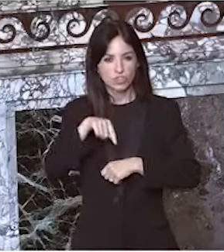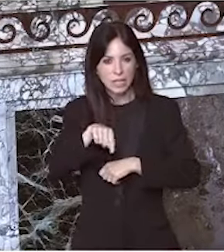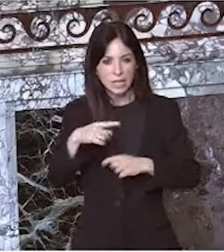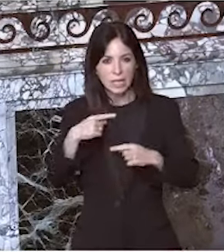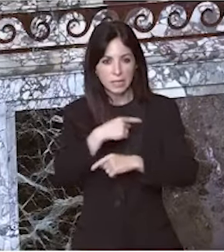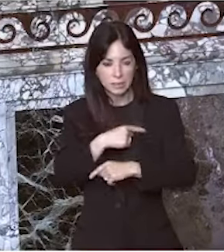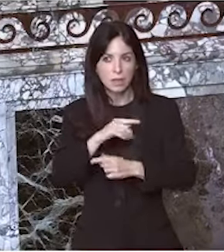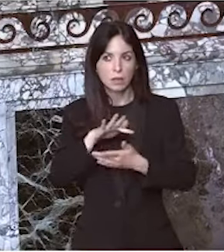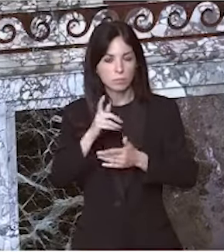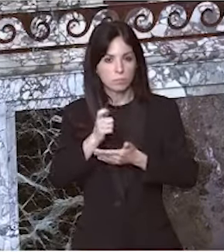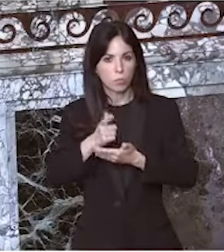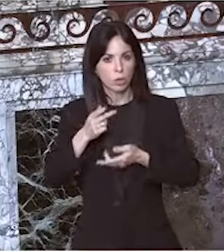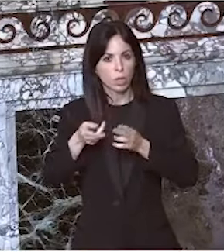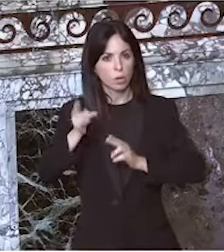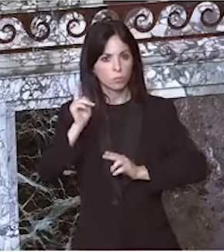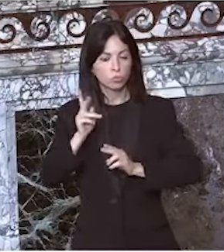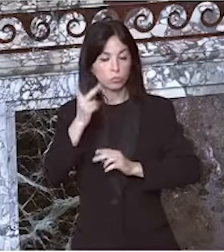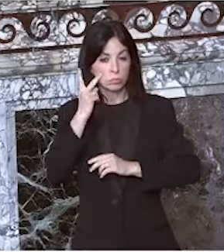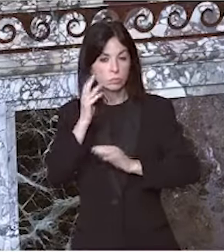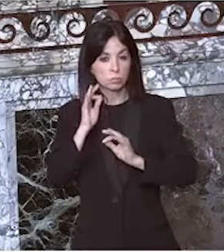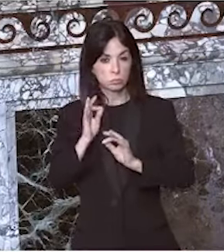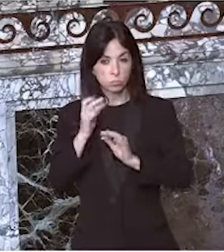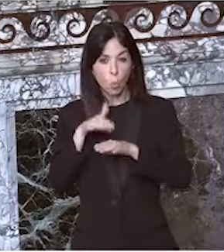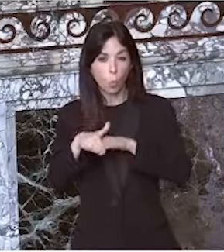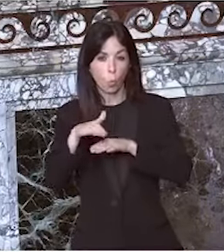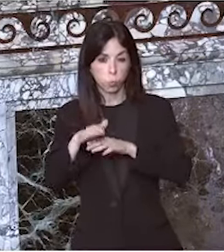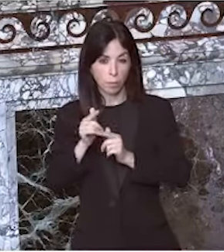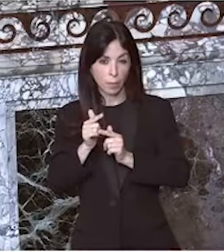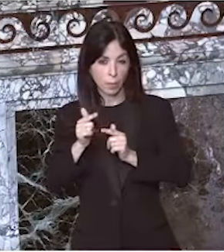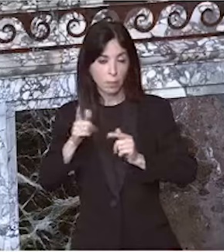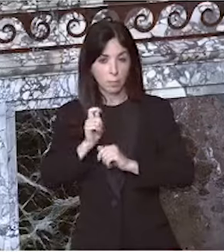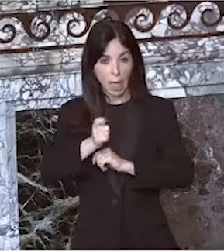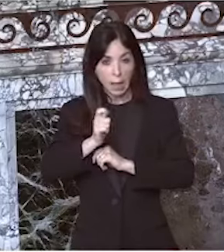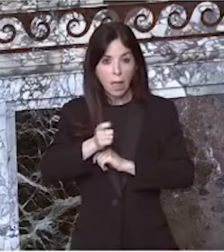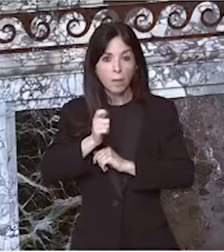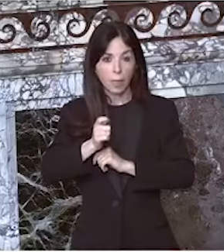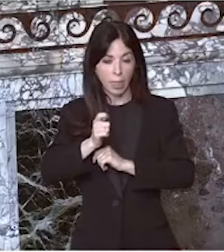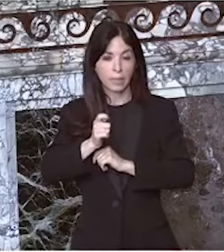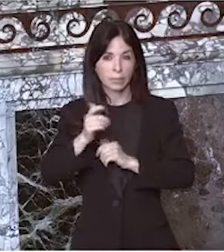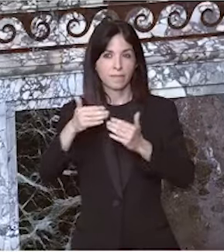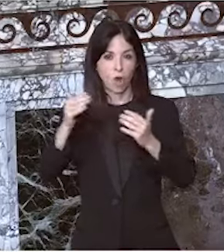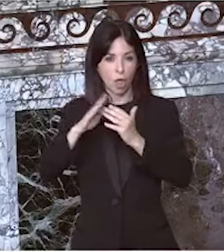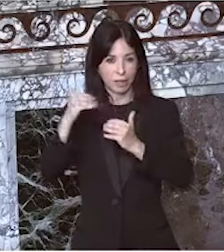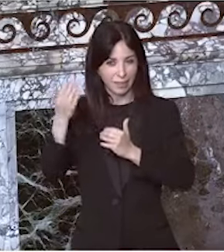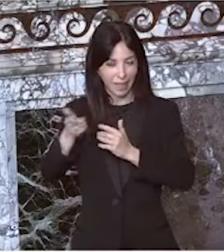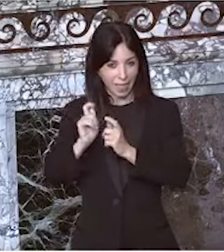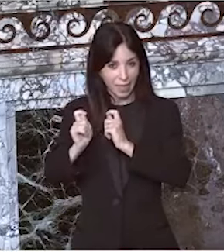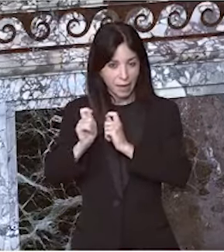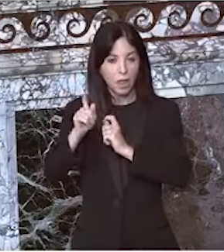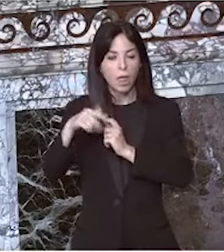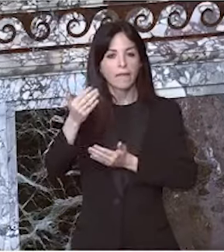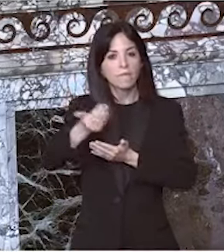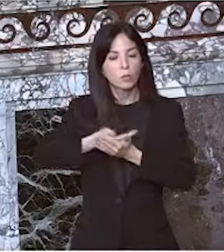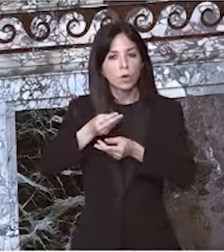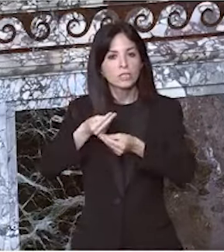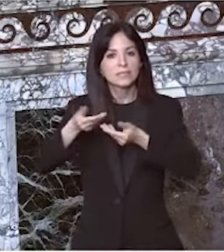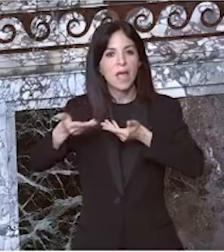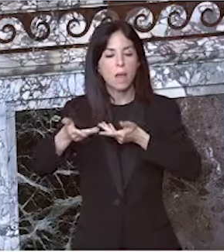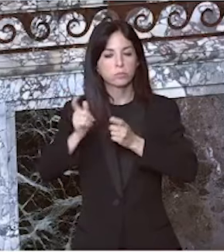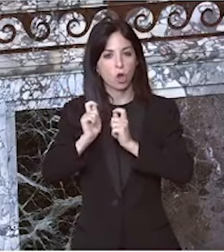acquisendo importanza, come testimoniato dal suo crescente utilizzo nei pagamenti transfrontalieri e nella fatturazione degli